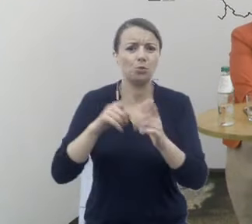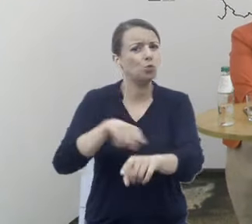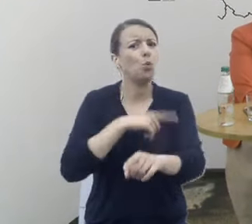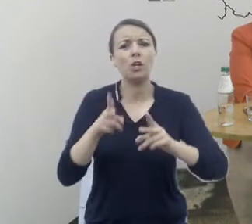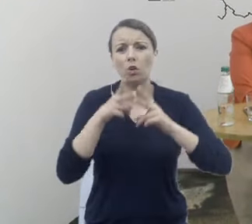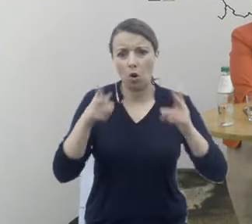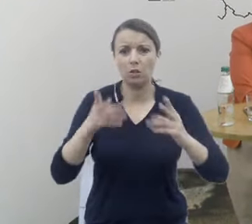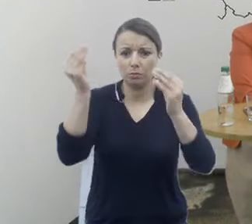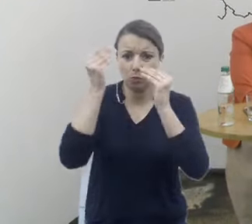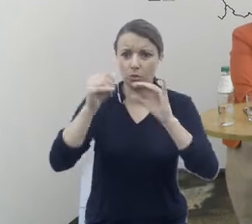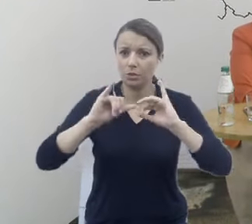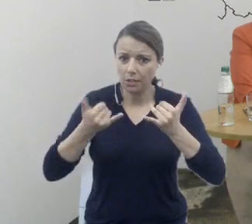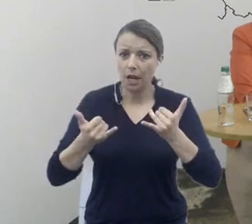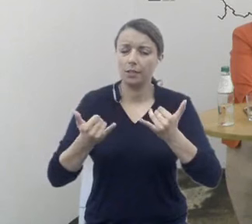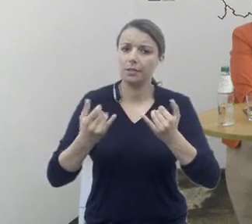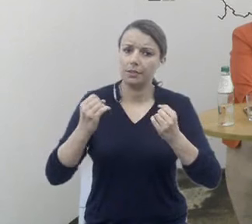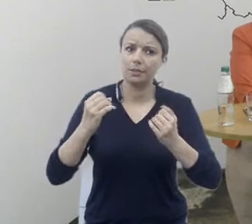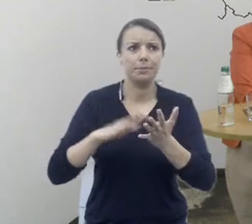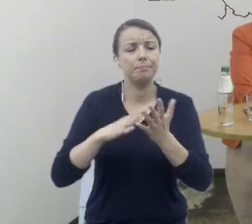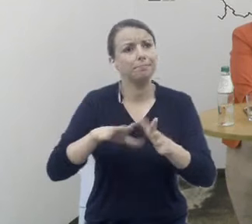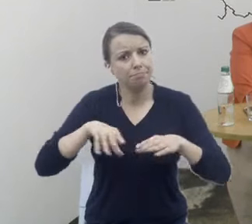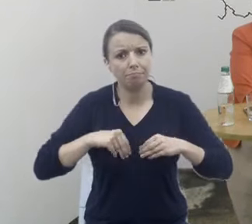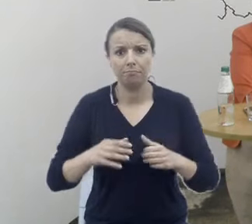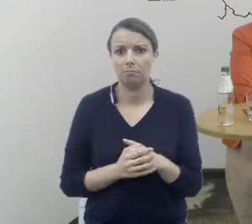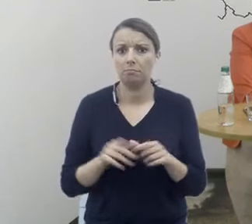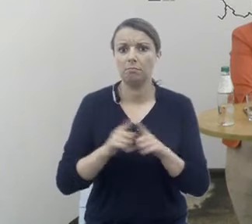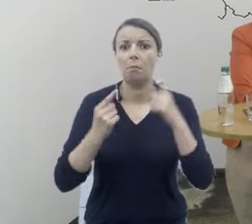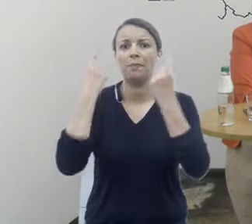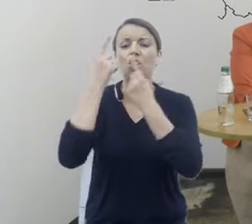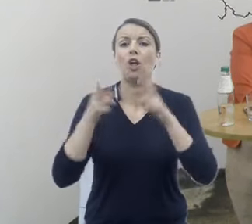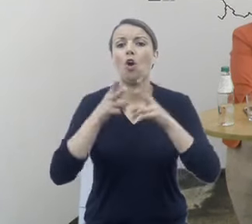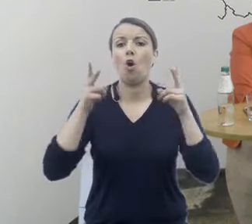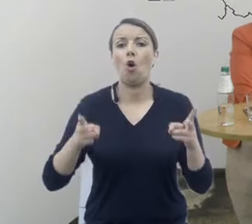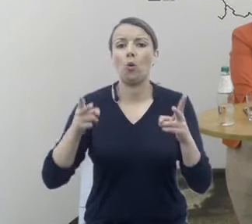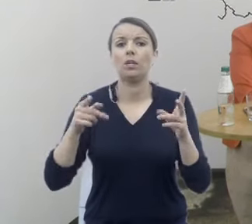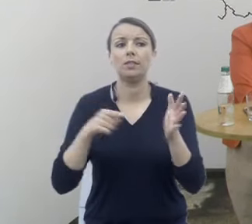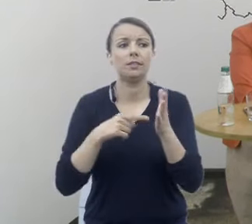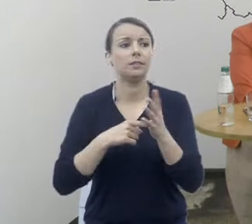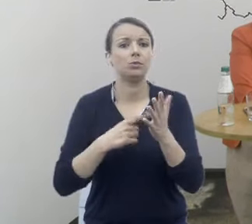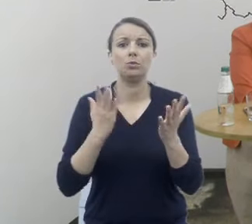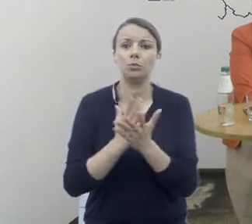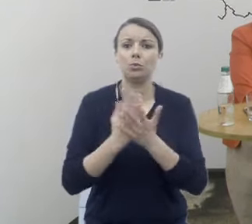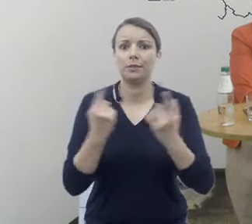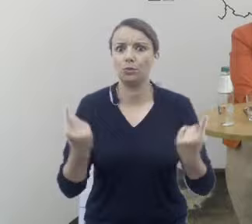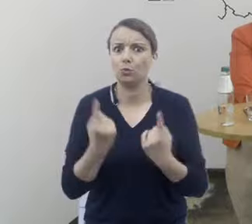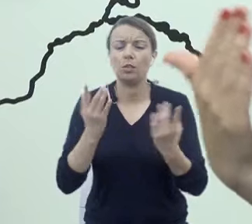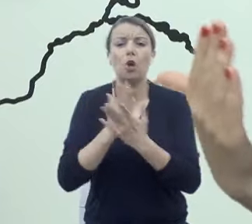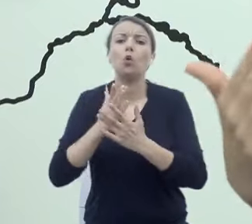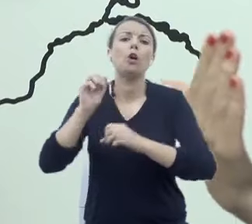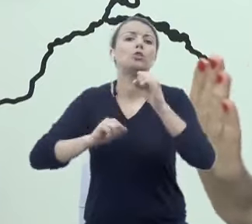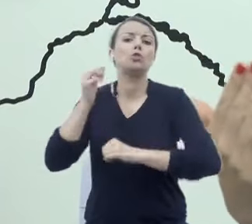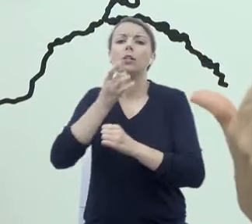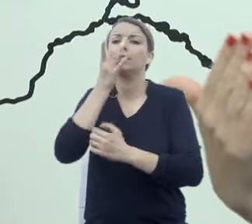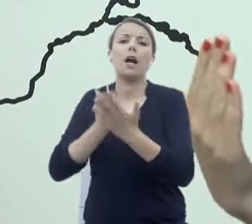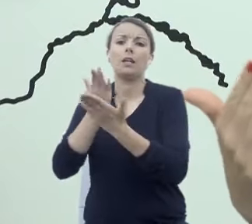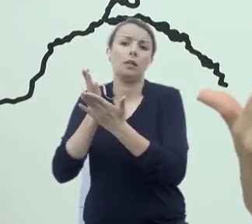się, że właśnie ten okres, znaczy to takie napięcie, bo już właśnie nie toczą się już sądy, znaczy, bo już one się w